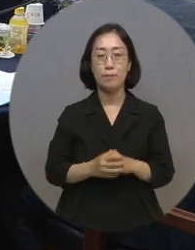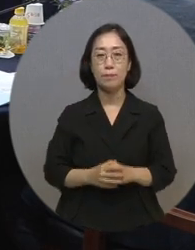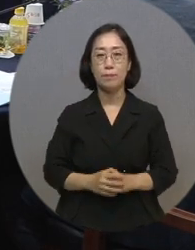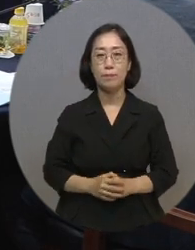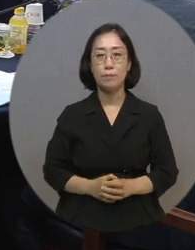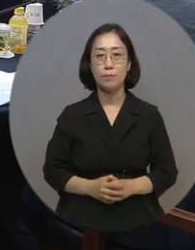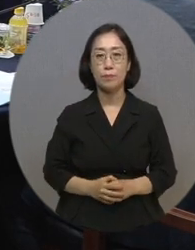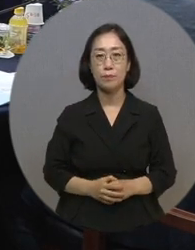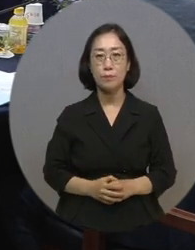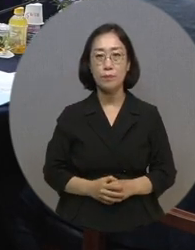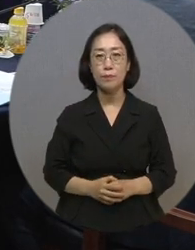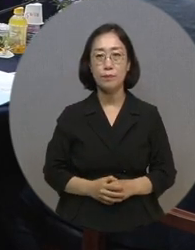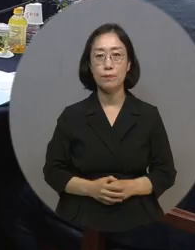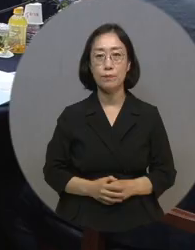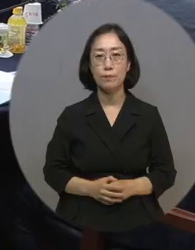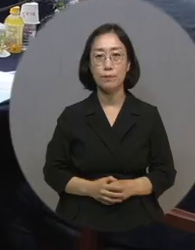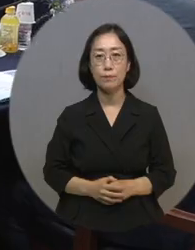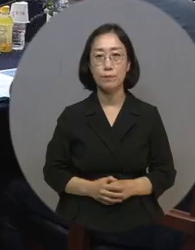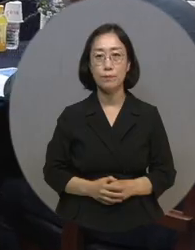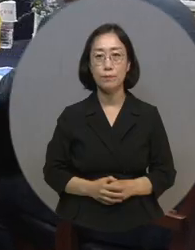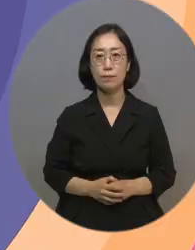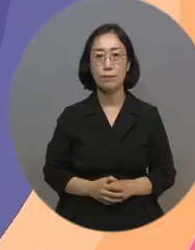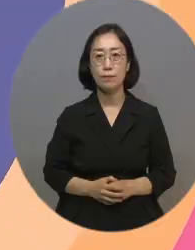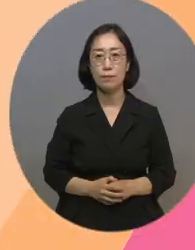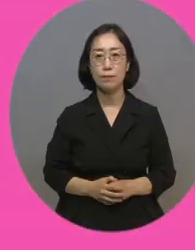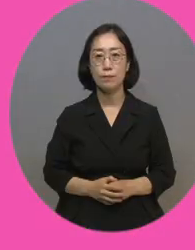뉴스 김재상입니다.